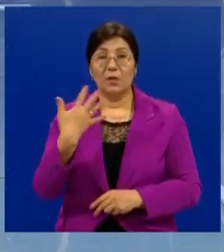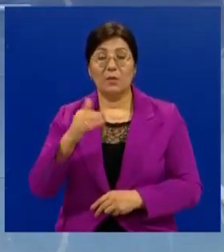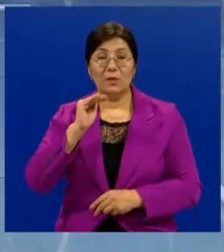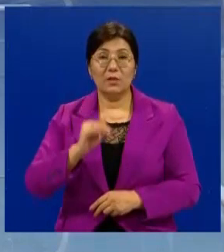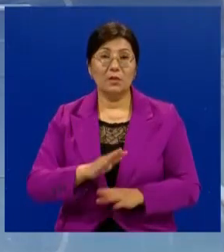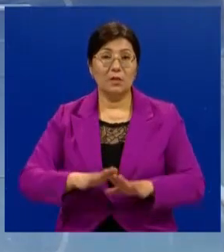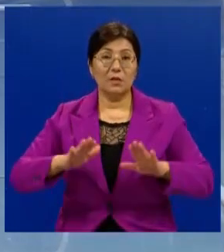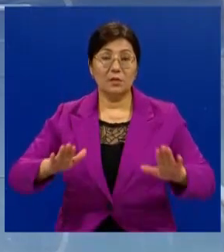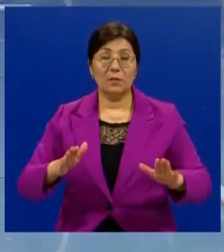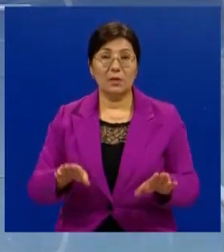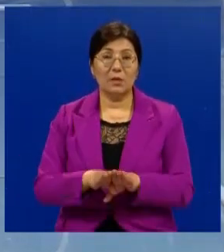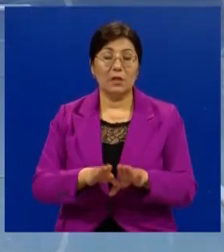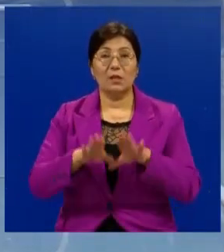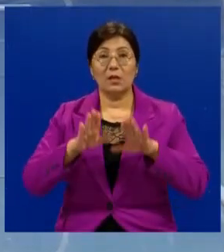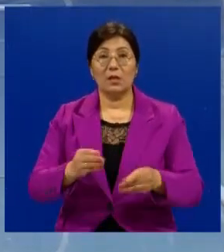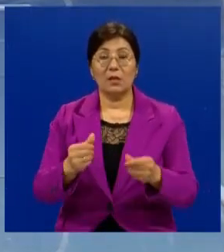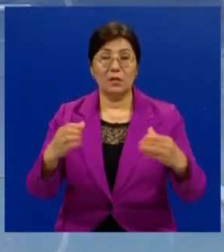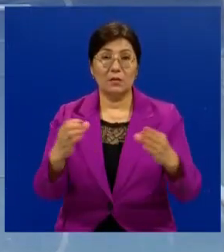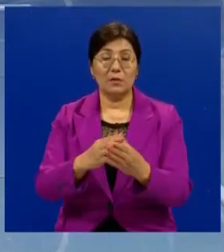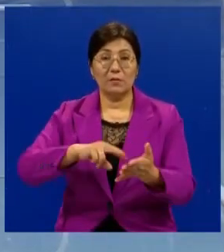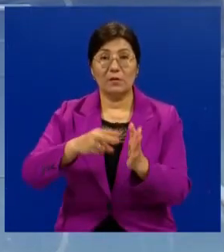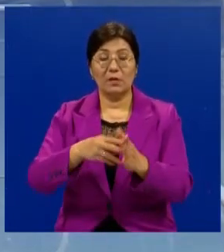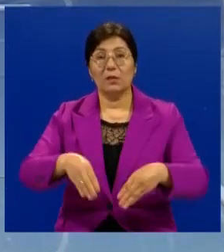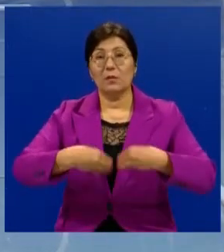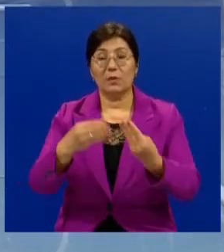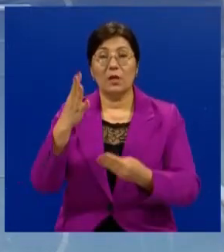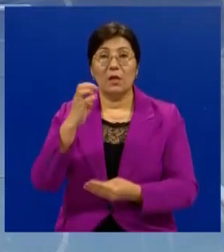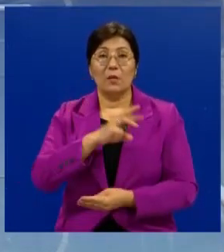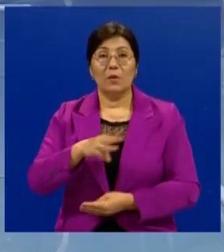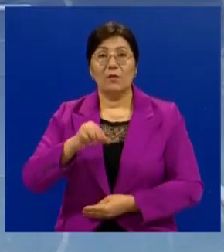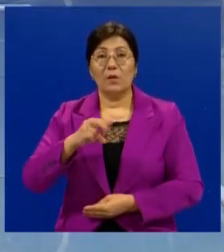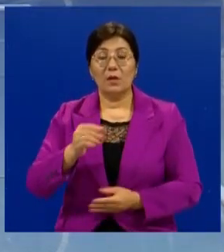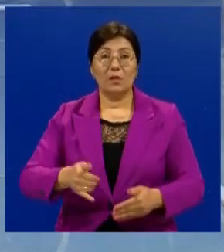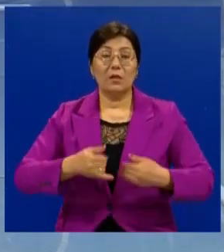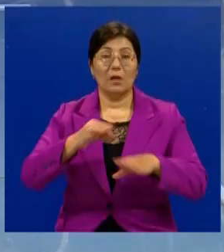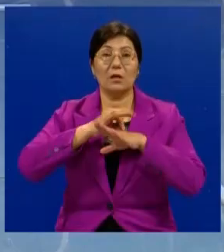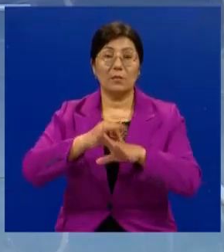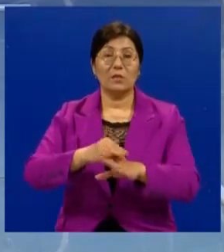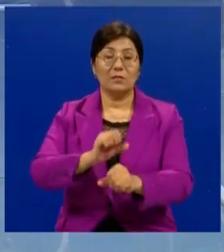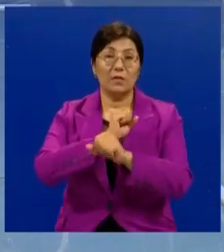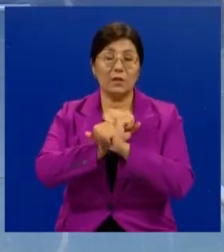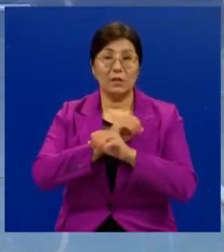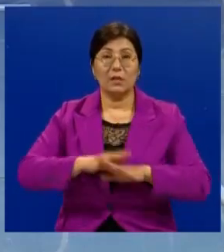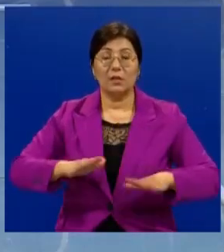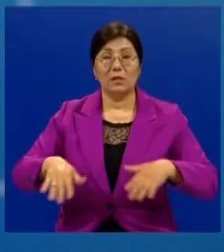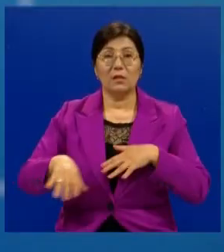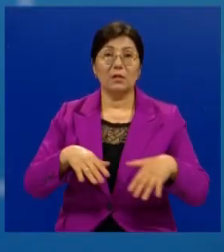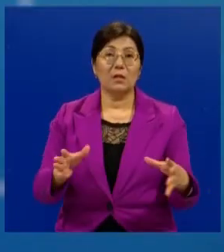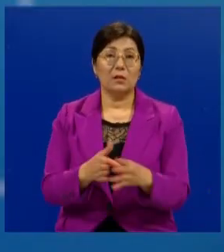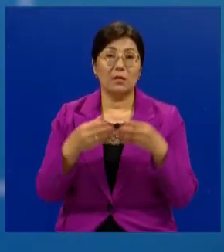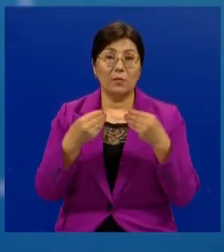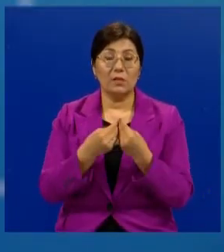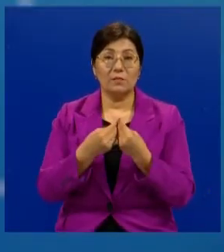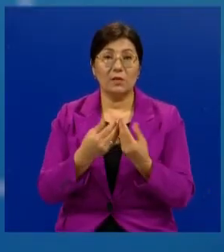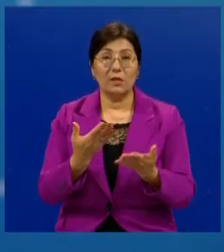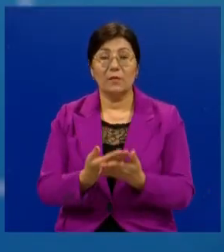тысяч детей. Также из местного бюджета планируется выделить 400 миллионов тенге для организации досуга ребят из малообеспеченных семей.